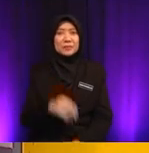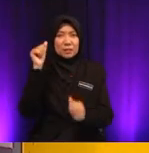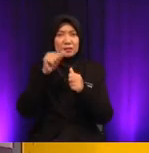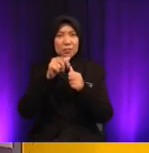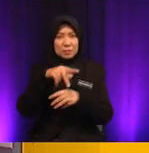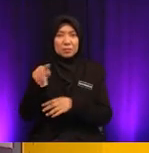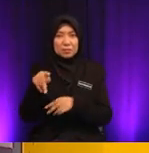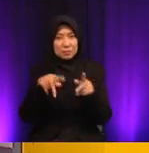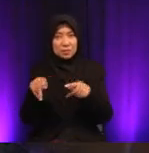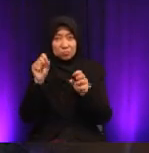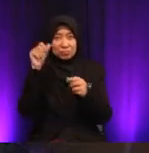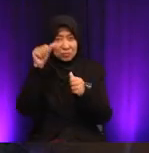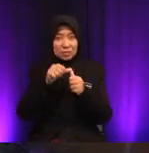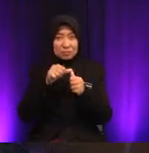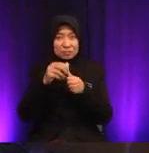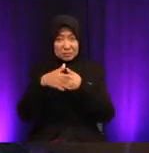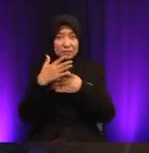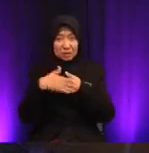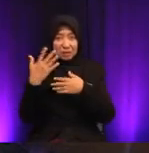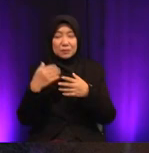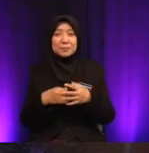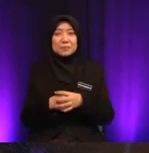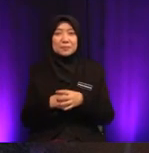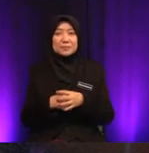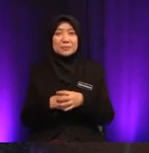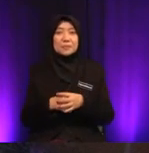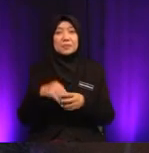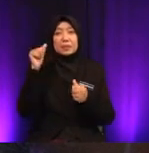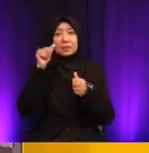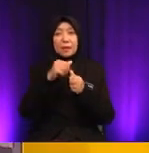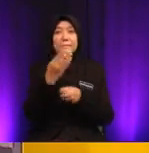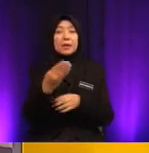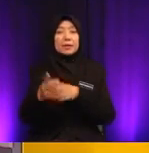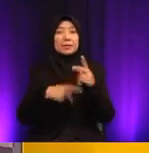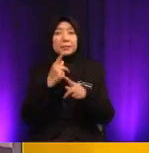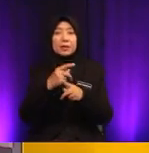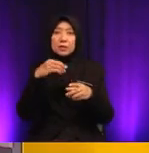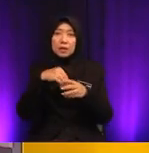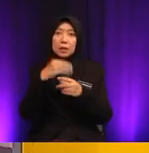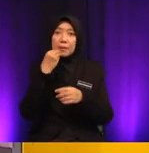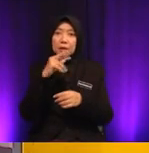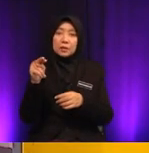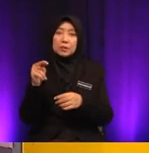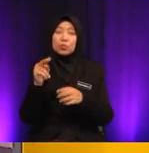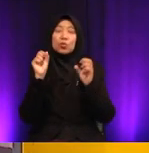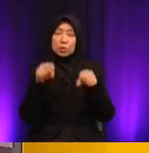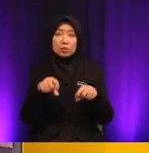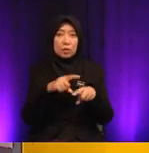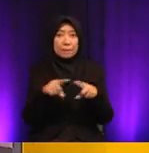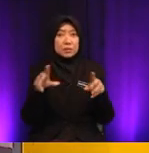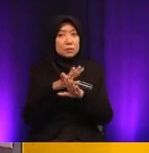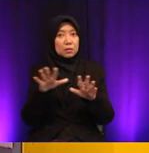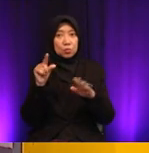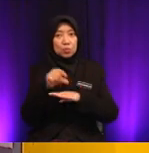Mestinya kan Yes kemudian ingat bahan kimia dalam eee makanan boleh tetapi jangan digunakan